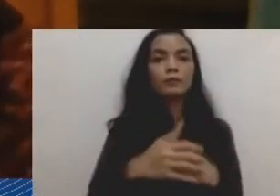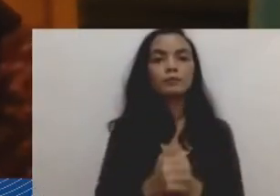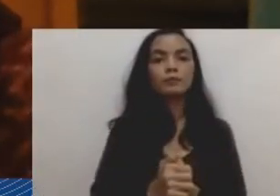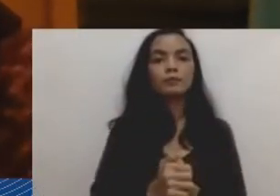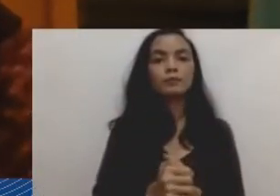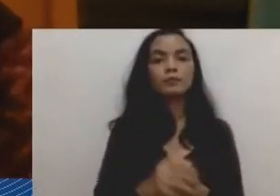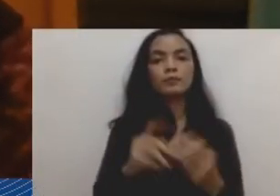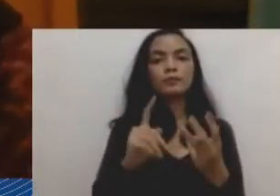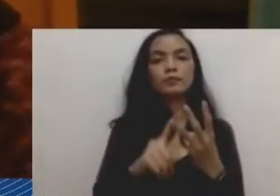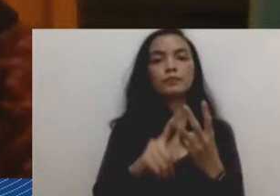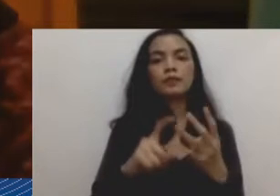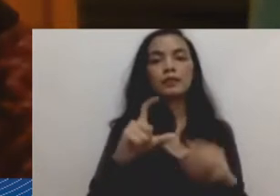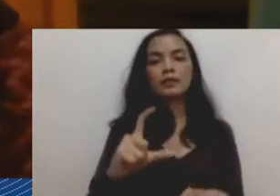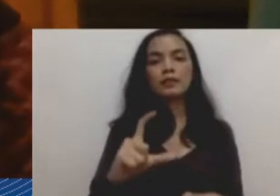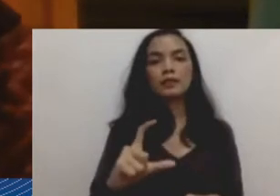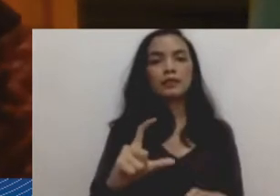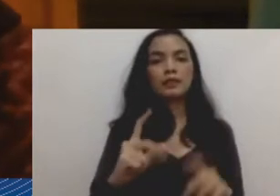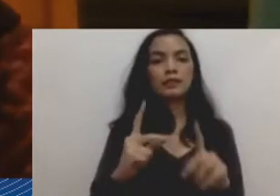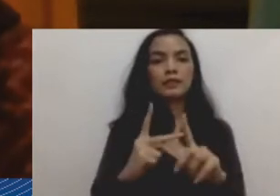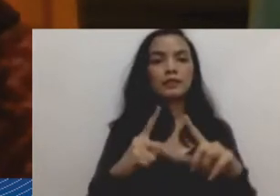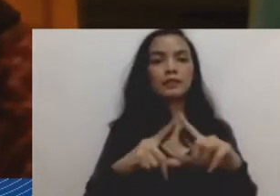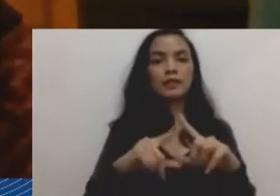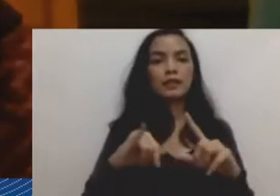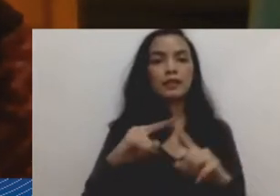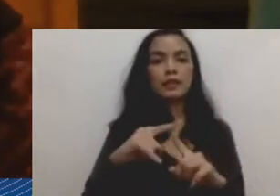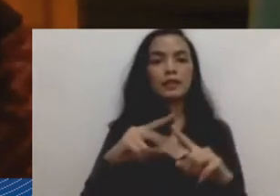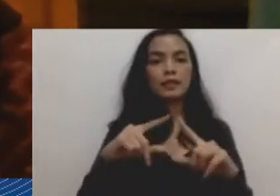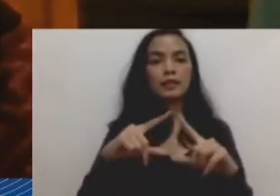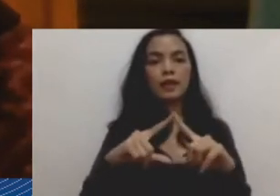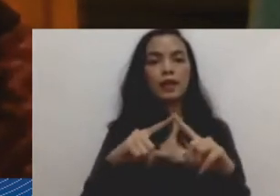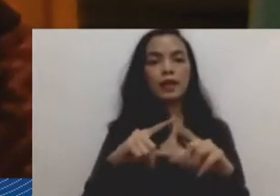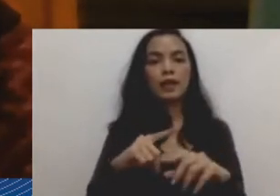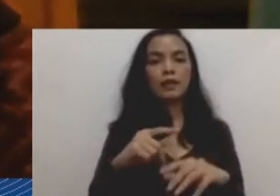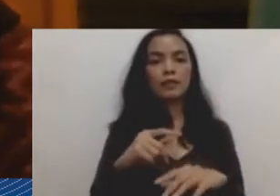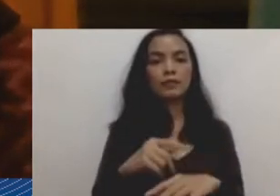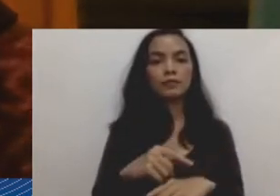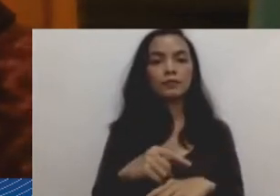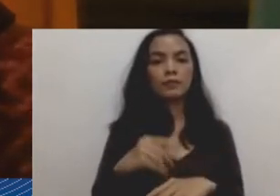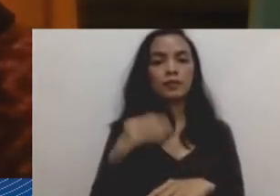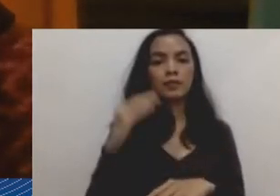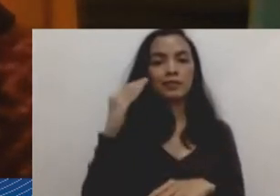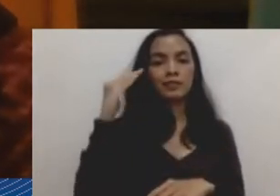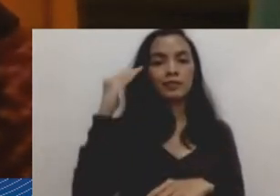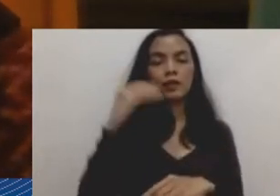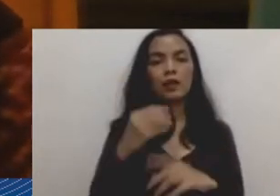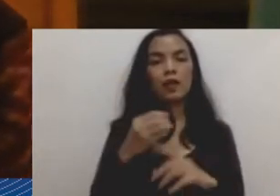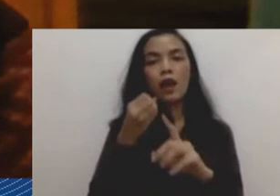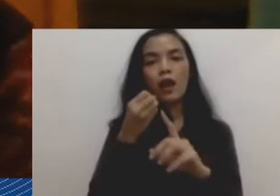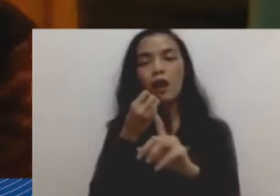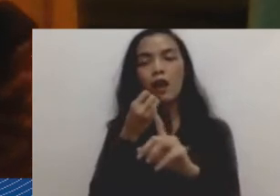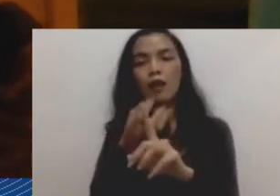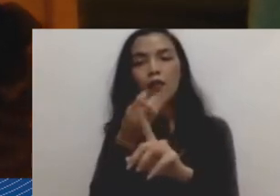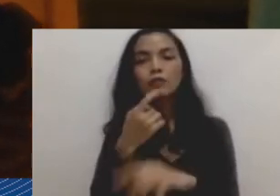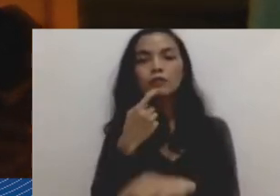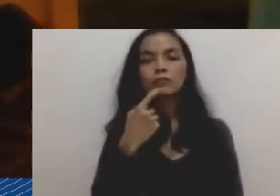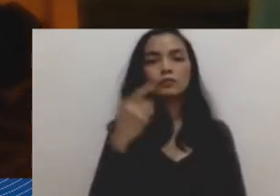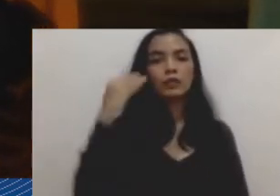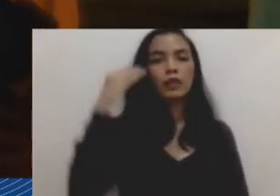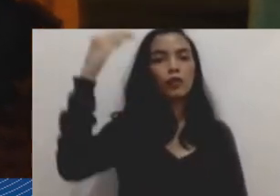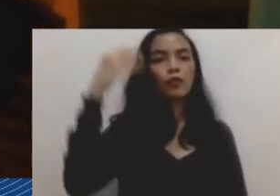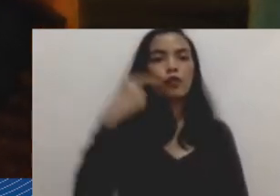Chaitra Sefoy, USAID Washington Senior GBV Advisor.